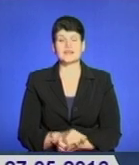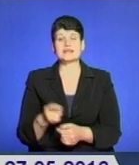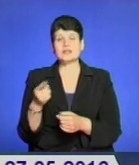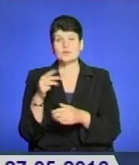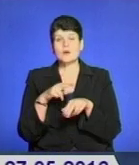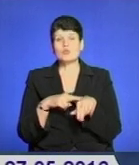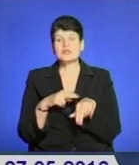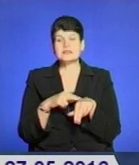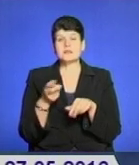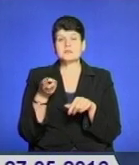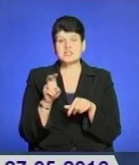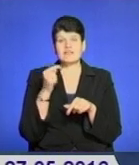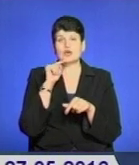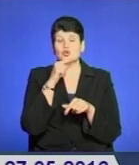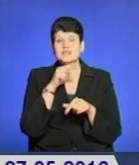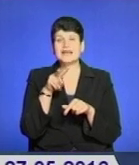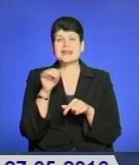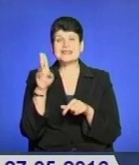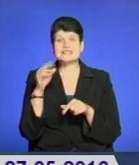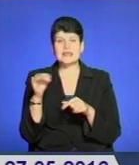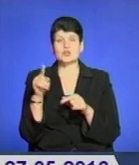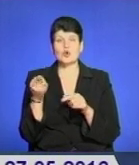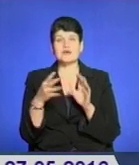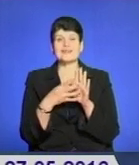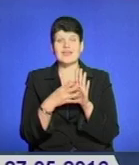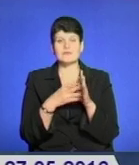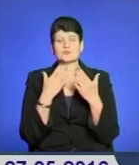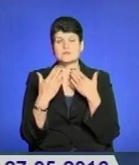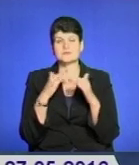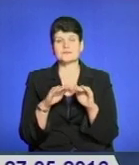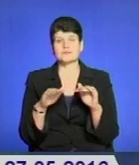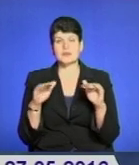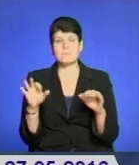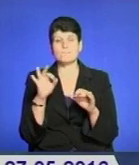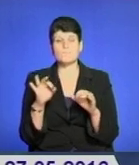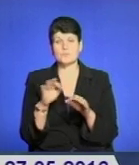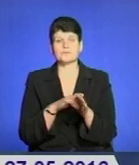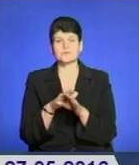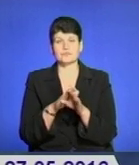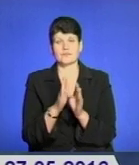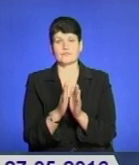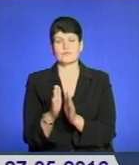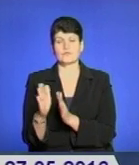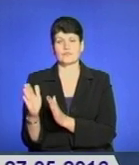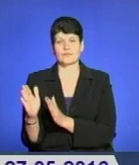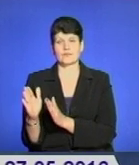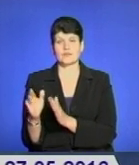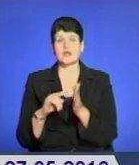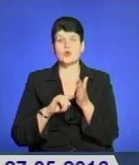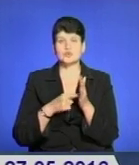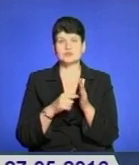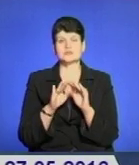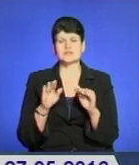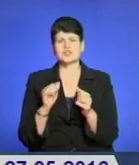Тернопільські поліцейські завітали до економічного ліцею номер 9, щоб поспілкуватися з учнями про дотримання громадського порядку. Наголошували, що